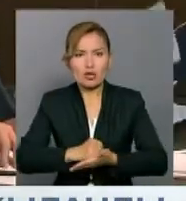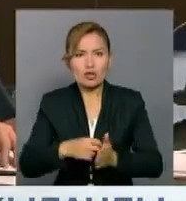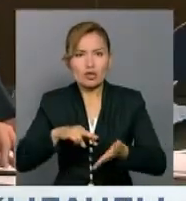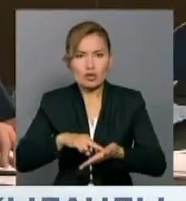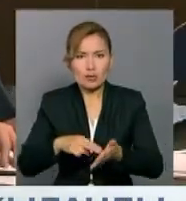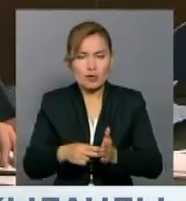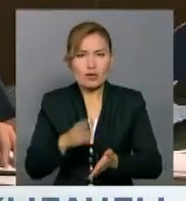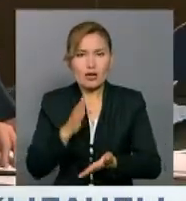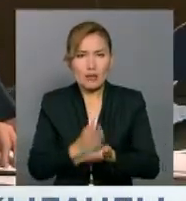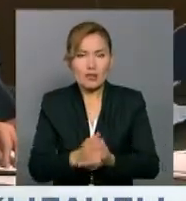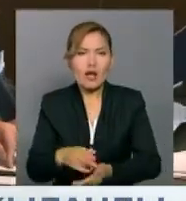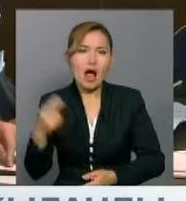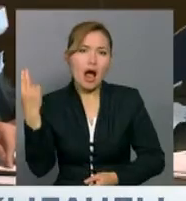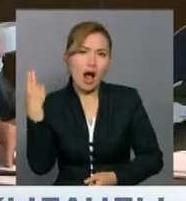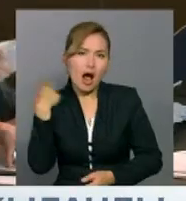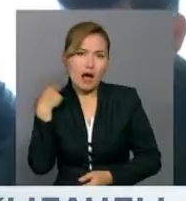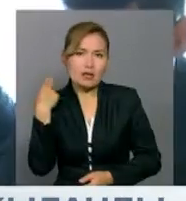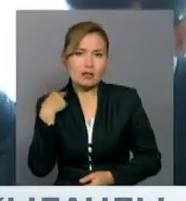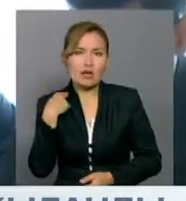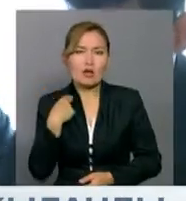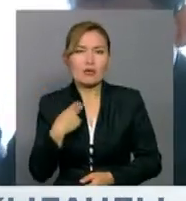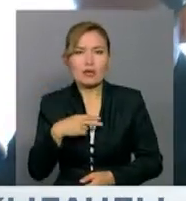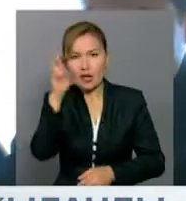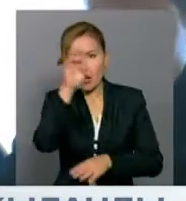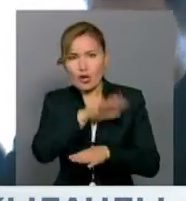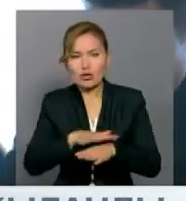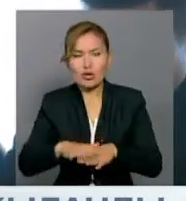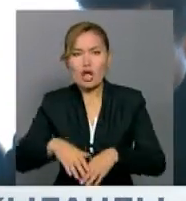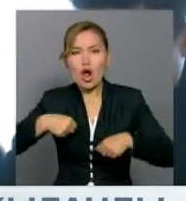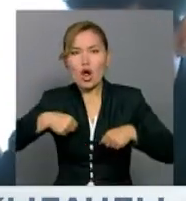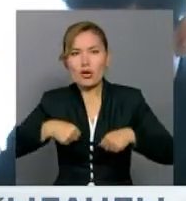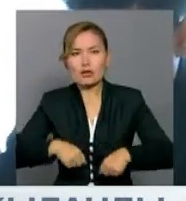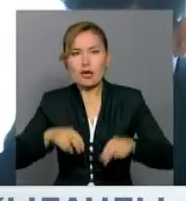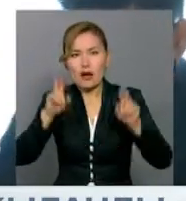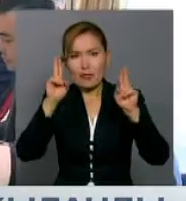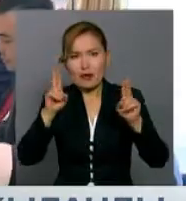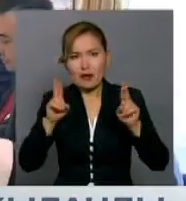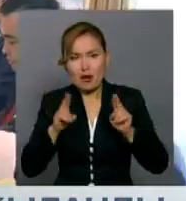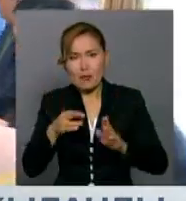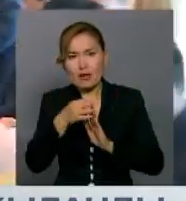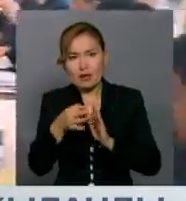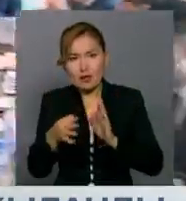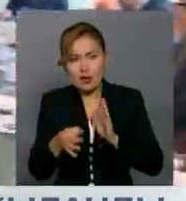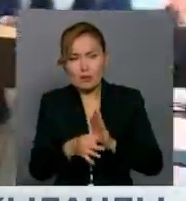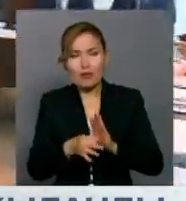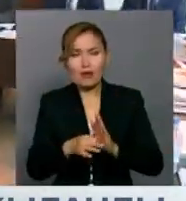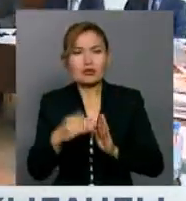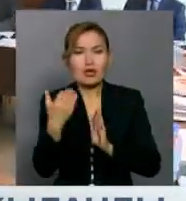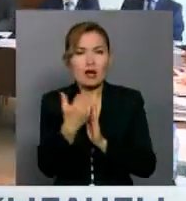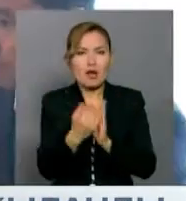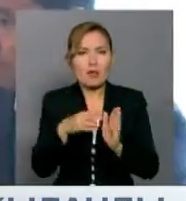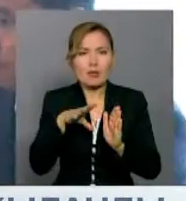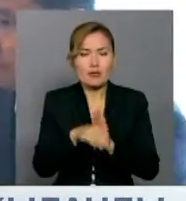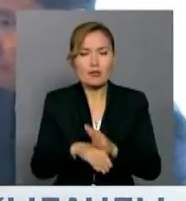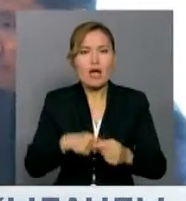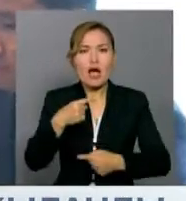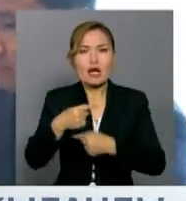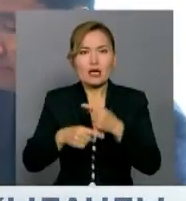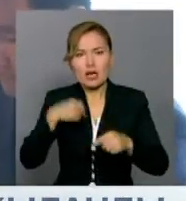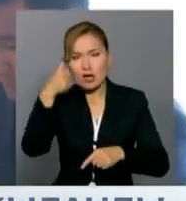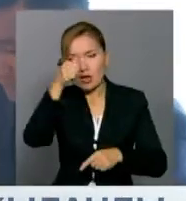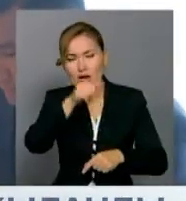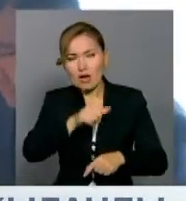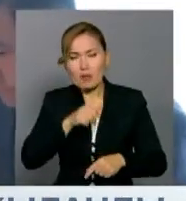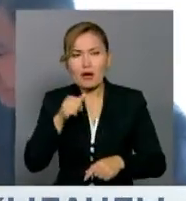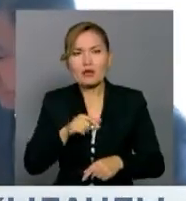жоспарланып отыр. Оның бірқатары Англия мен УЕС елдерінің құқықтық қағидаттарына негізделмек. Айта кетейік, келер жылы Экспо қалашығы